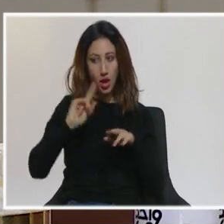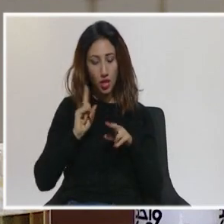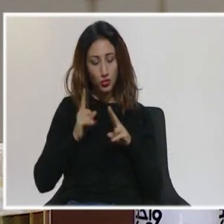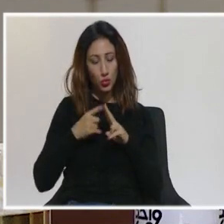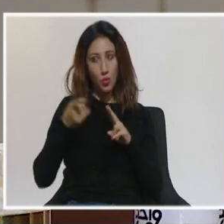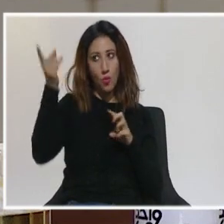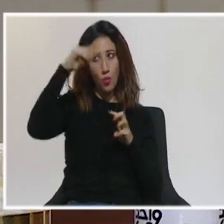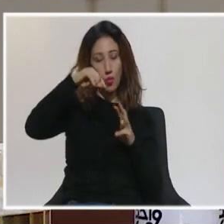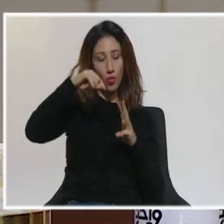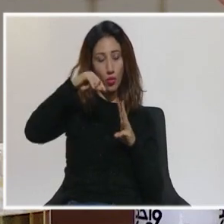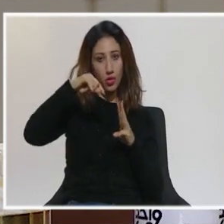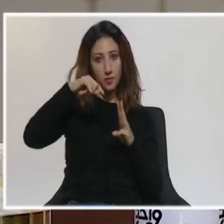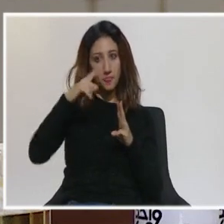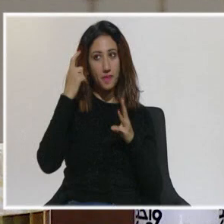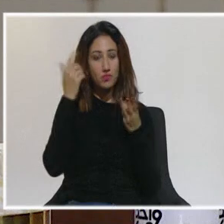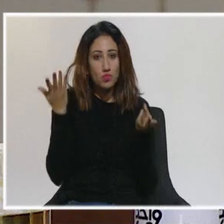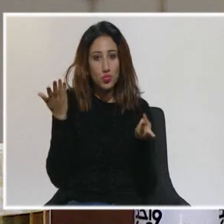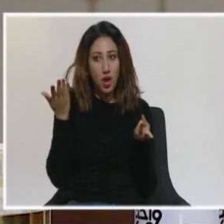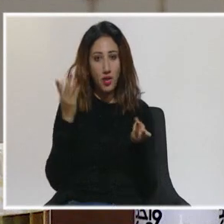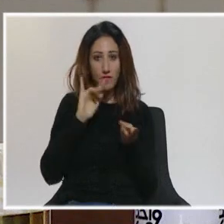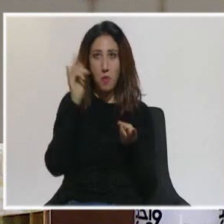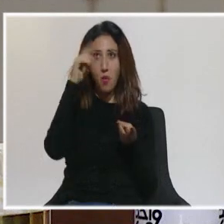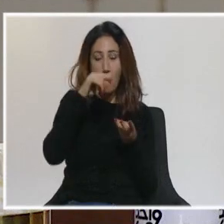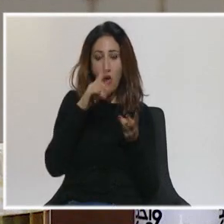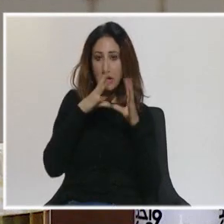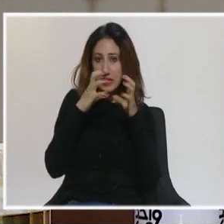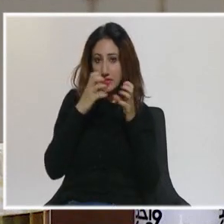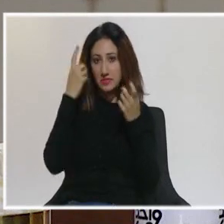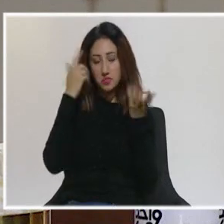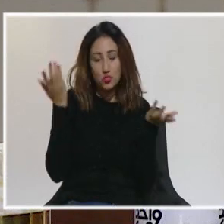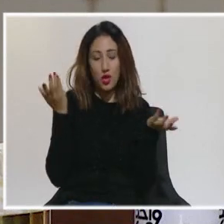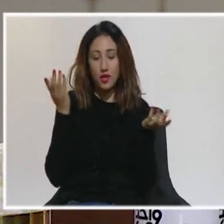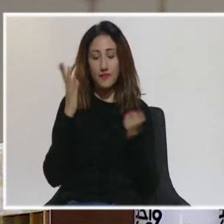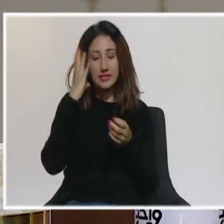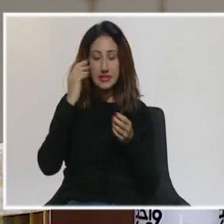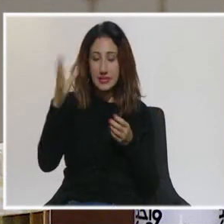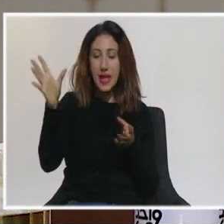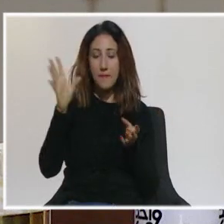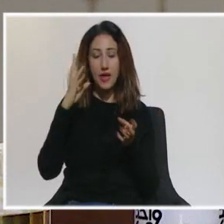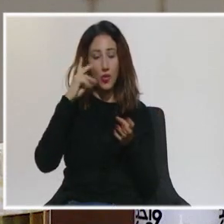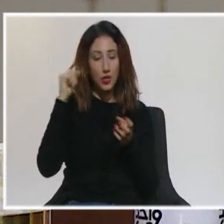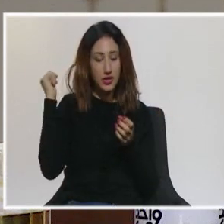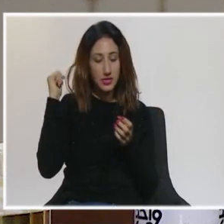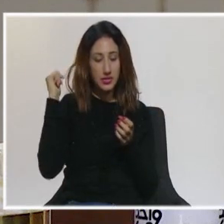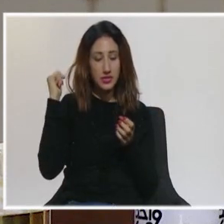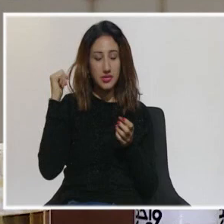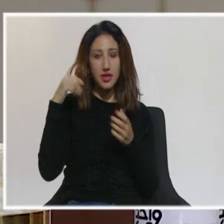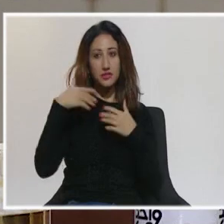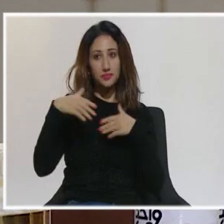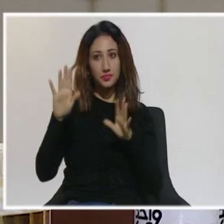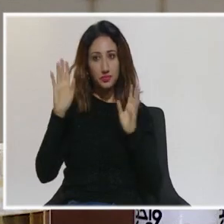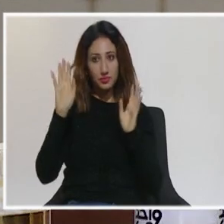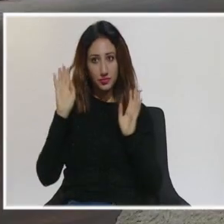والغد لا ندري اين سنكون. فتسامح وتناسى وترفع